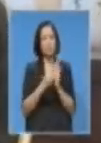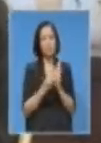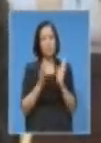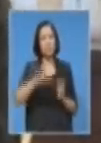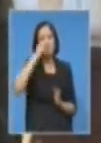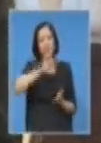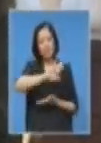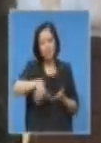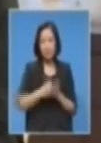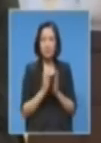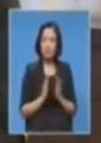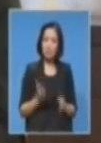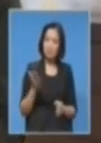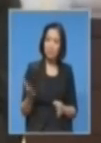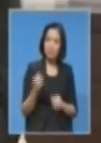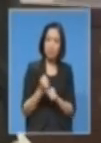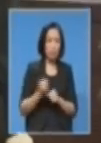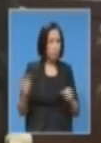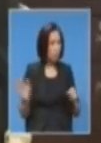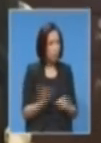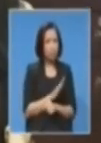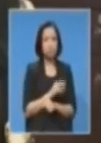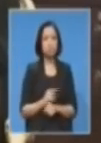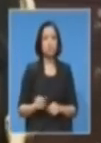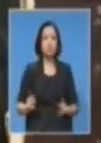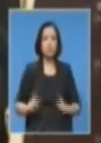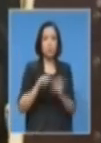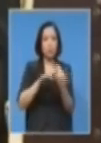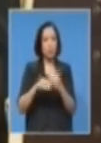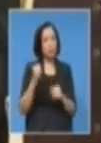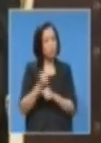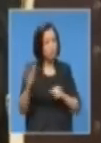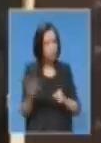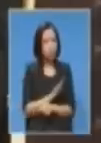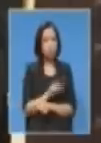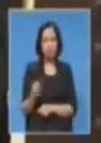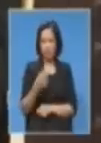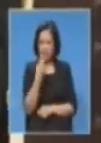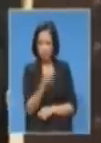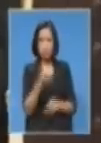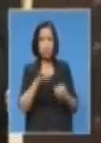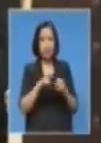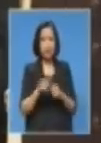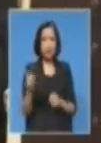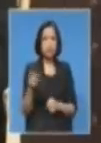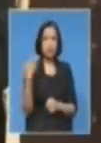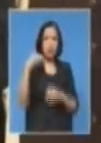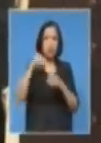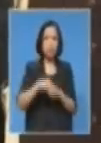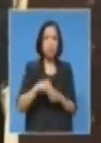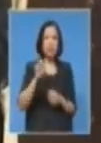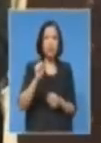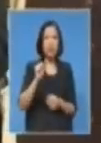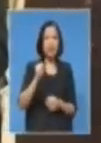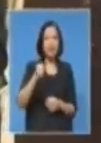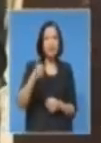ทยเลยนะครับท่านทำครบเรื่องเลยถามจริงๆว่าท่านเห็นปัญหานี้ตอนท่านได้อยู่สภาพัฒน์ใช่ไหมแล้วอัดอั้นมา